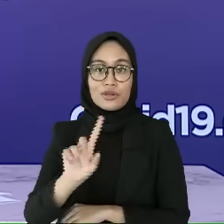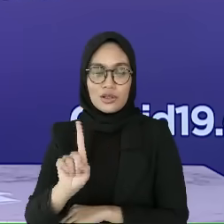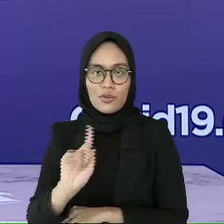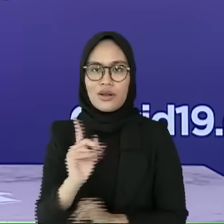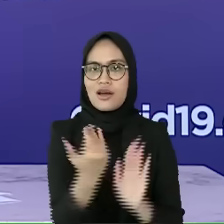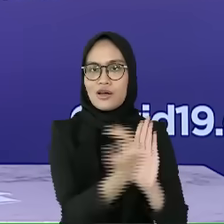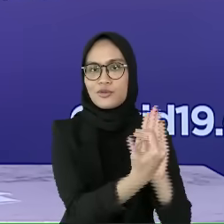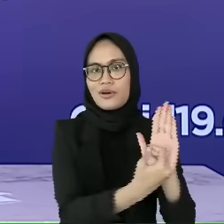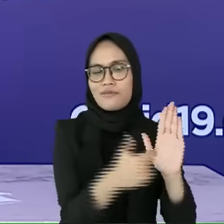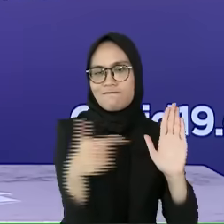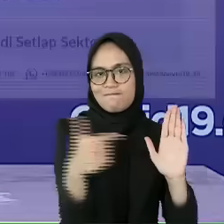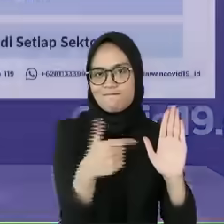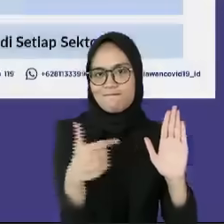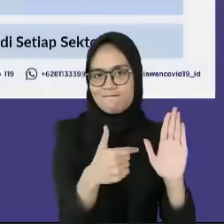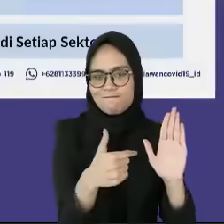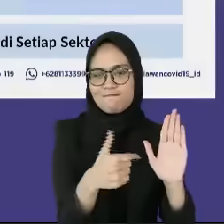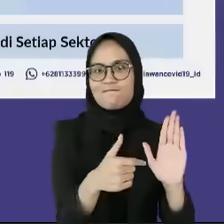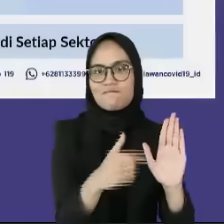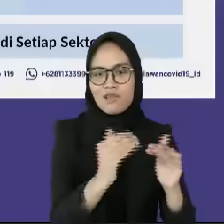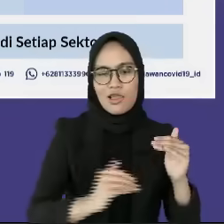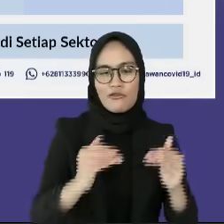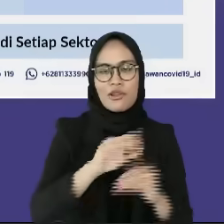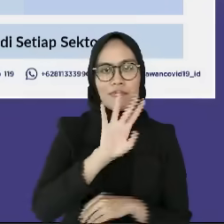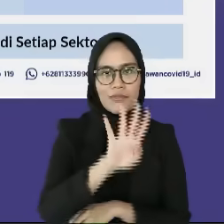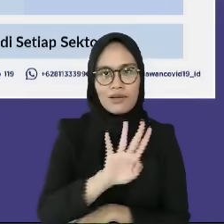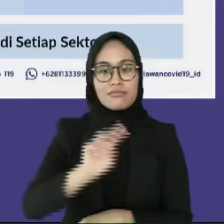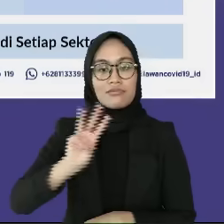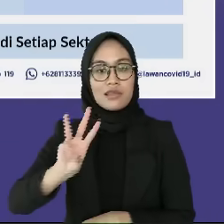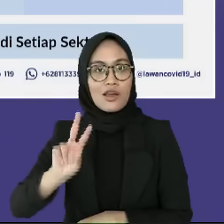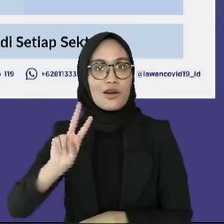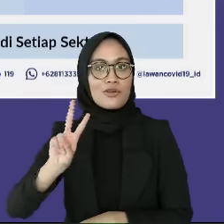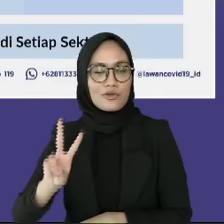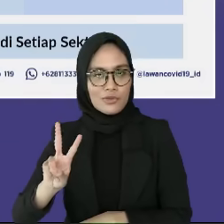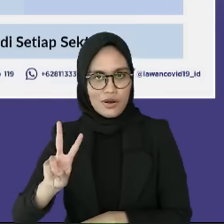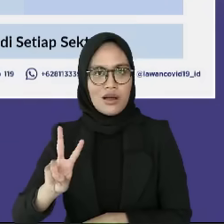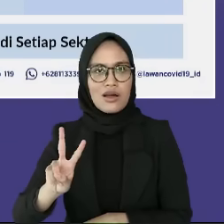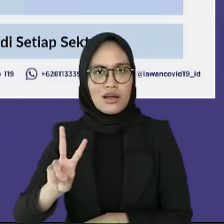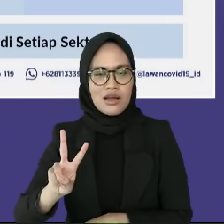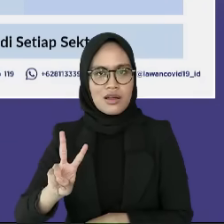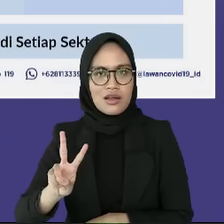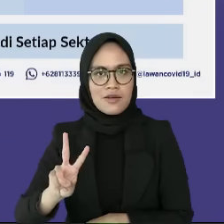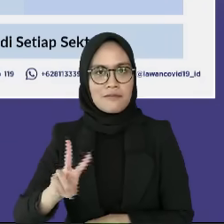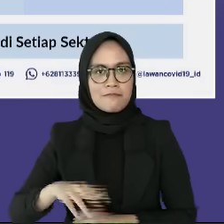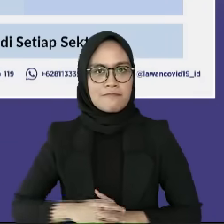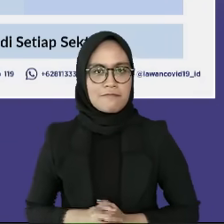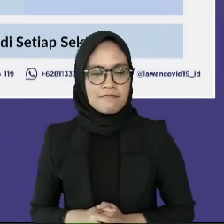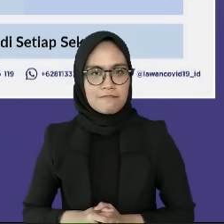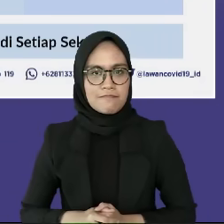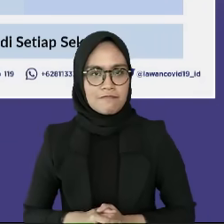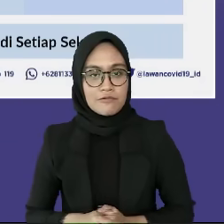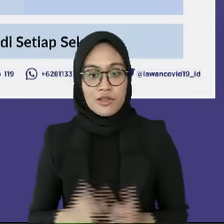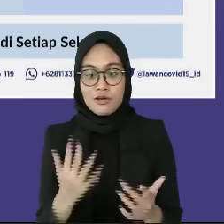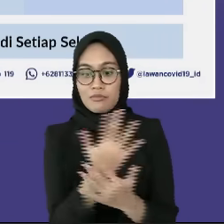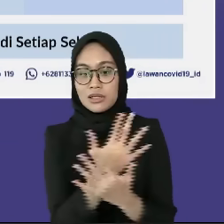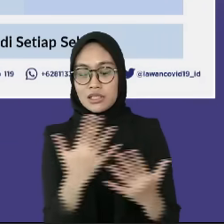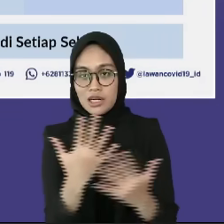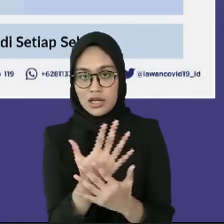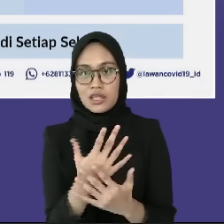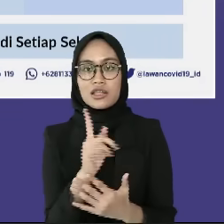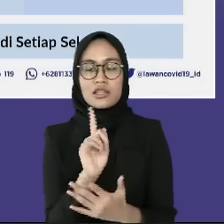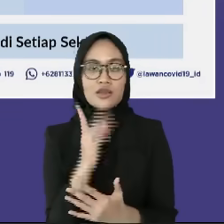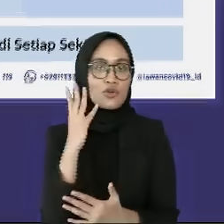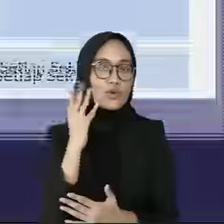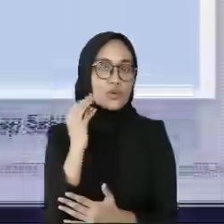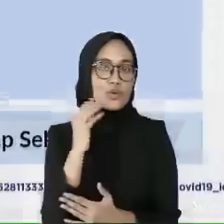aktivitas di level 4, 3, dan 2 di wilayah Pulau Jawa Bali, yaitu penduduk usia kurang